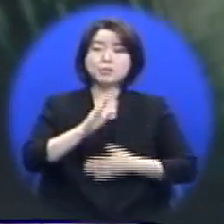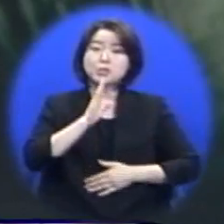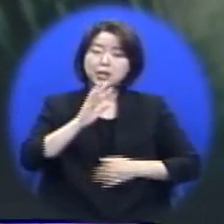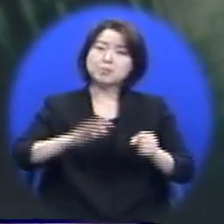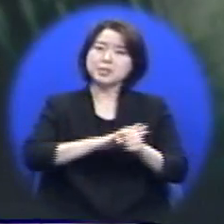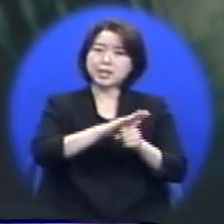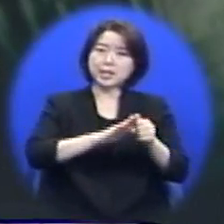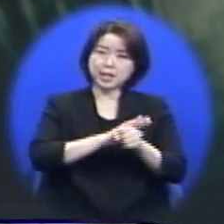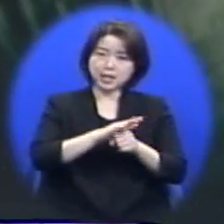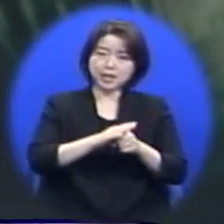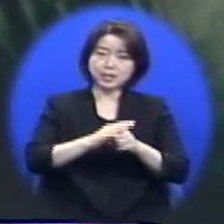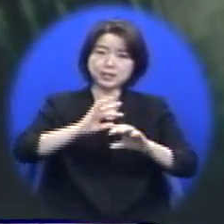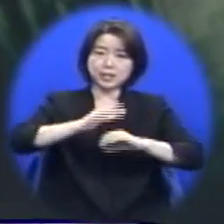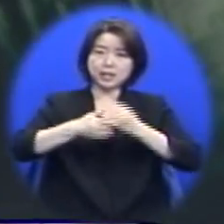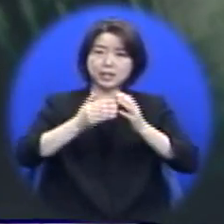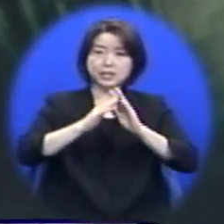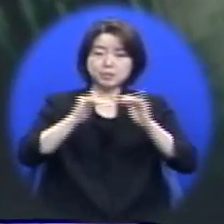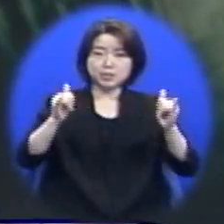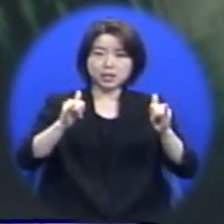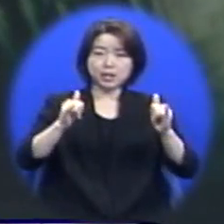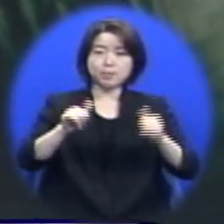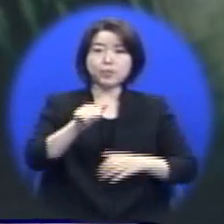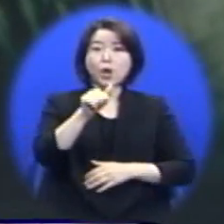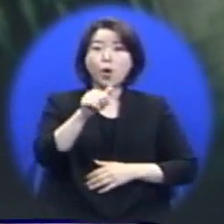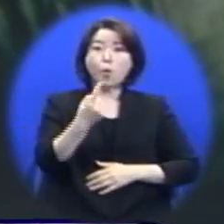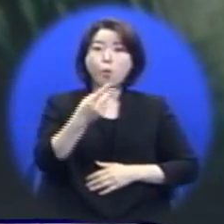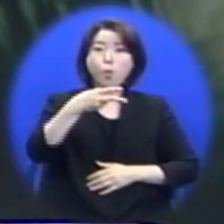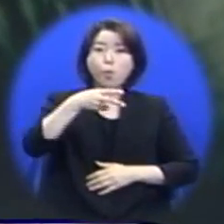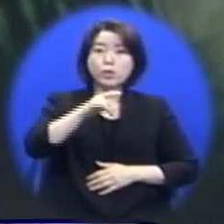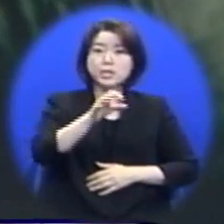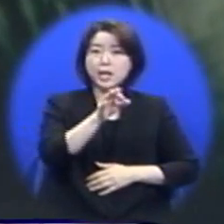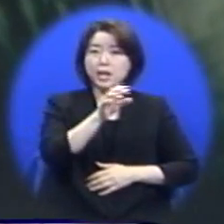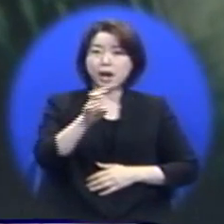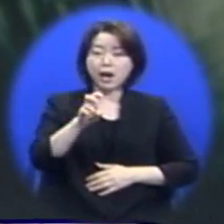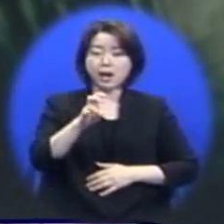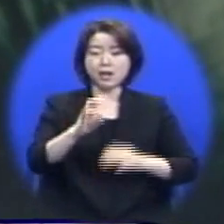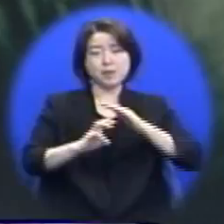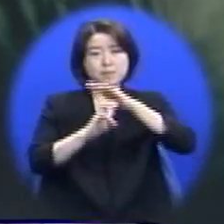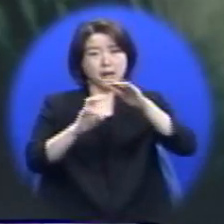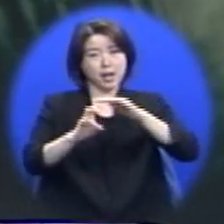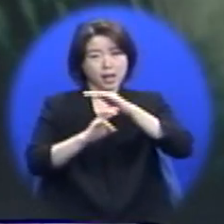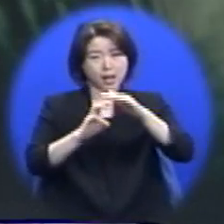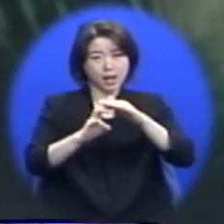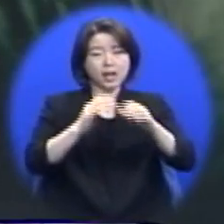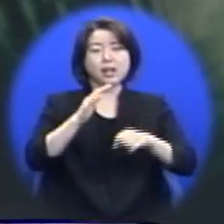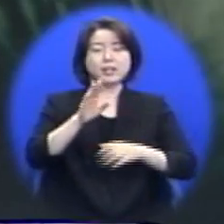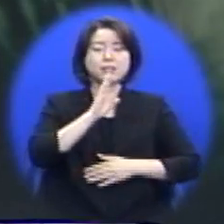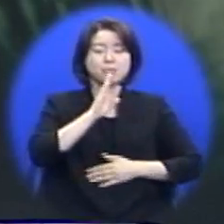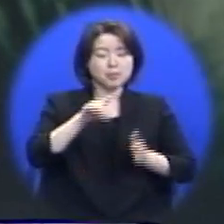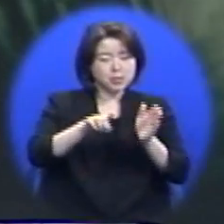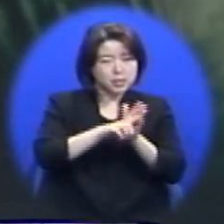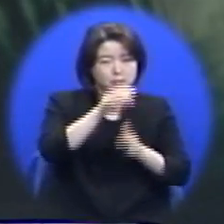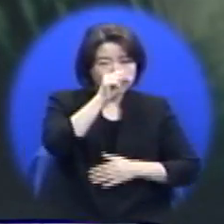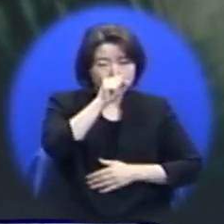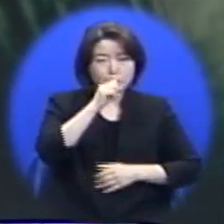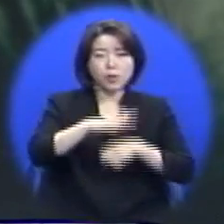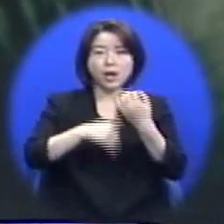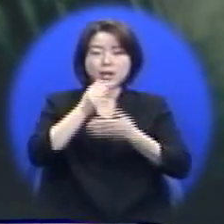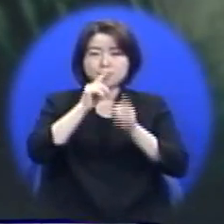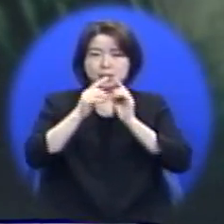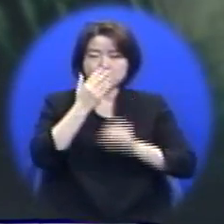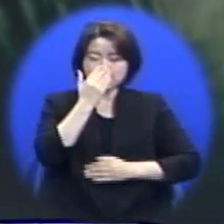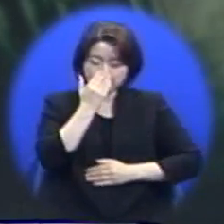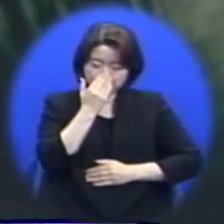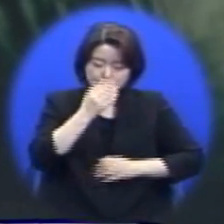사랑하던 선지자 호세아라는 선지자가 있었습니다. 신실하고 하나님의 말씀에 순종하였던 선지자입니다.